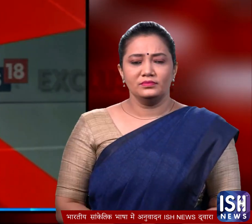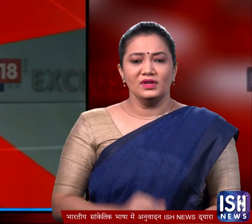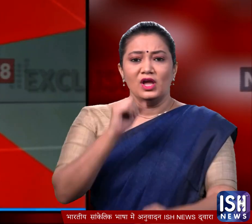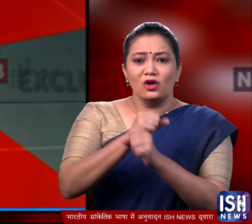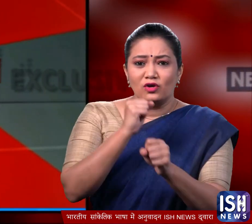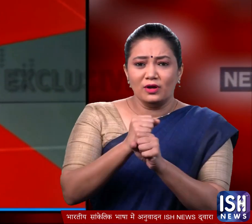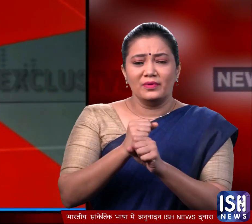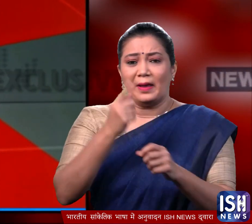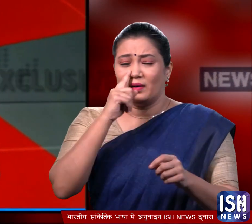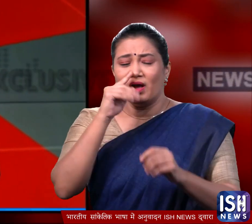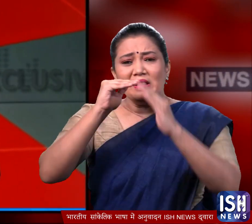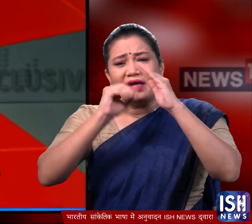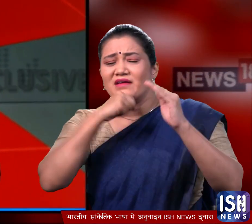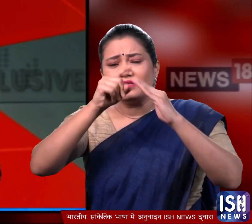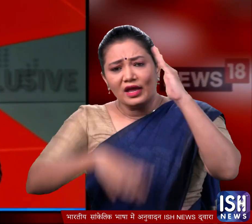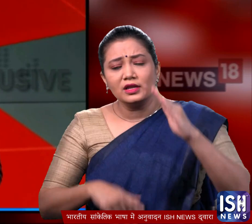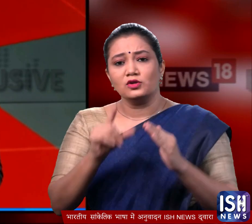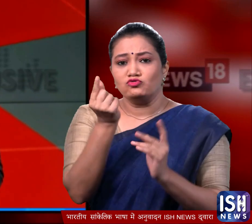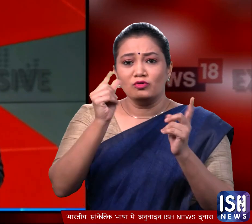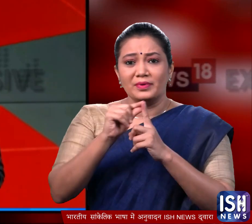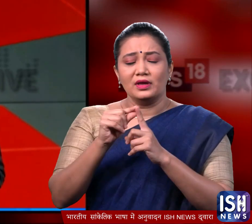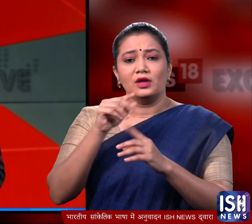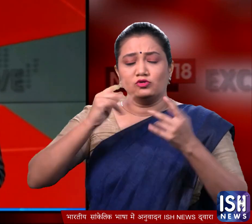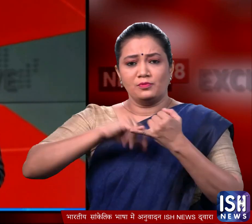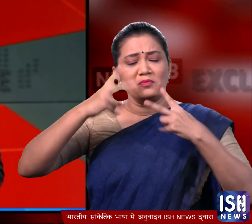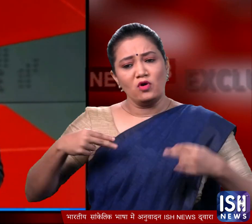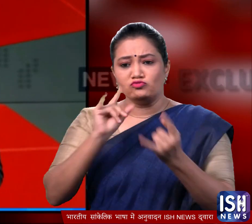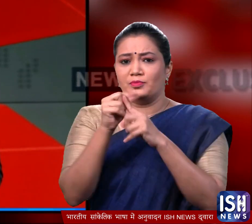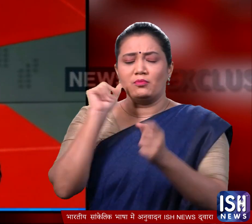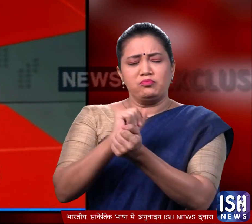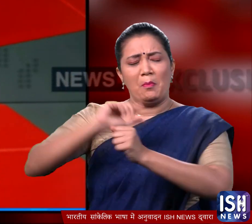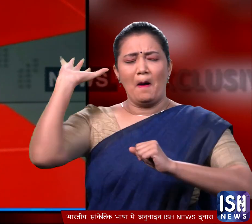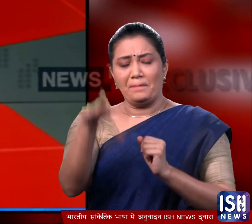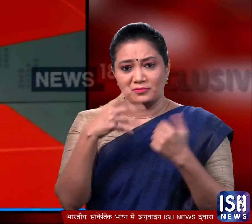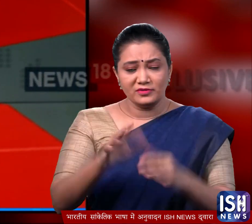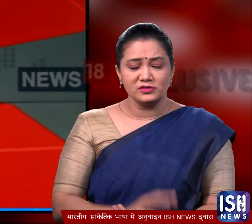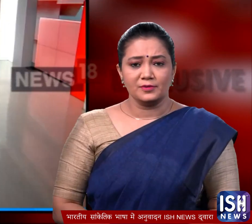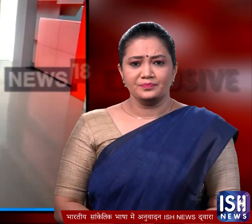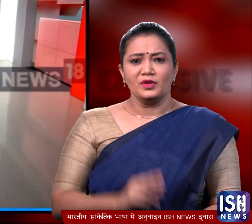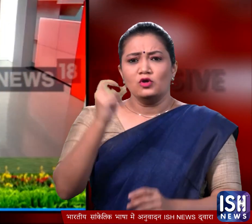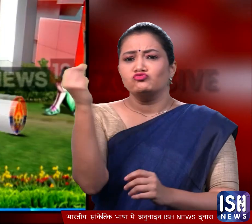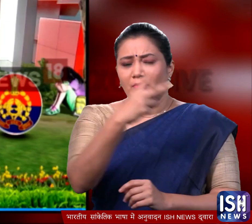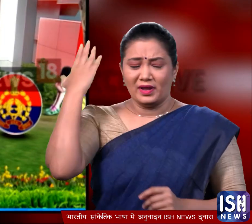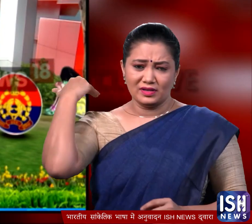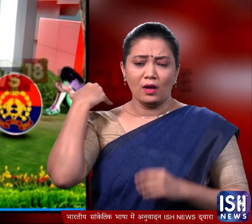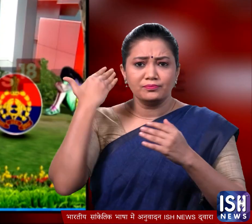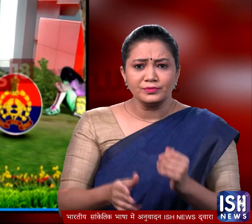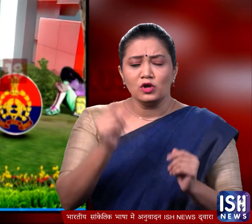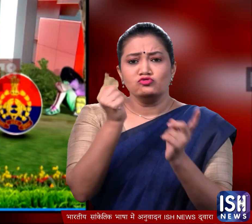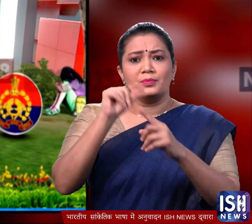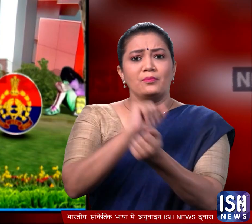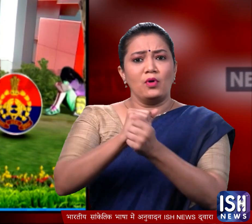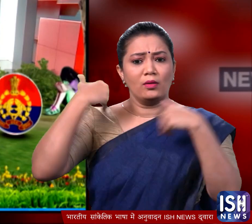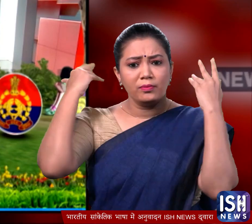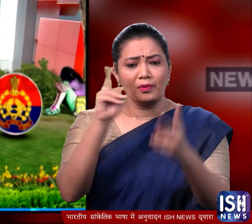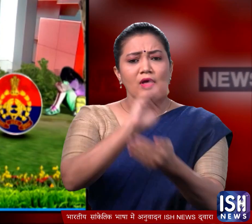एक नाबालिग लड़की के मामले में सुप्रीम कोर्ट ने यूपी पुलिस को फटकार लगाई। न्यूज़ 18 के विक्रांत यादव की रिपोर्ट है कि करीब 2 महीने से यह केस यूपी